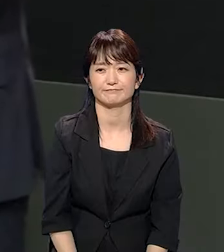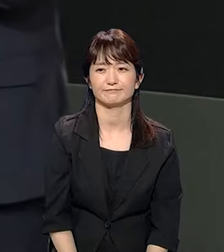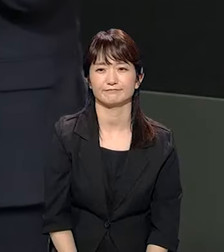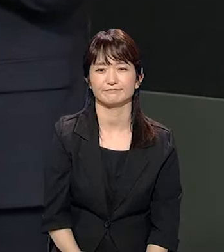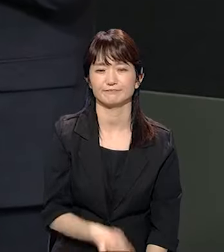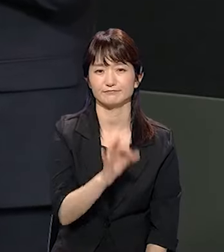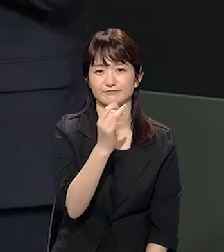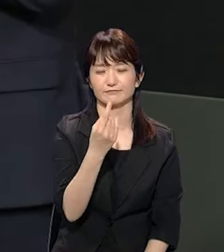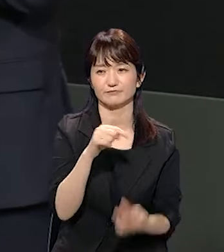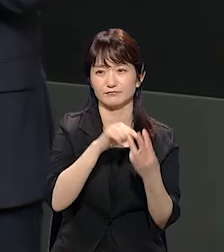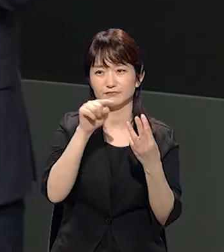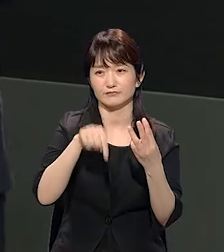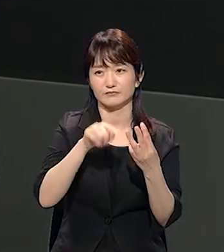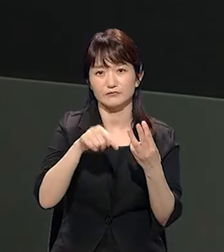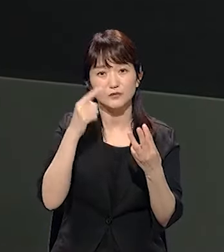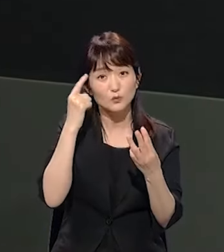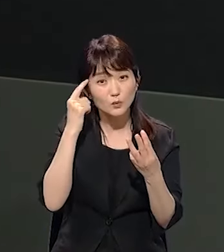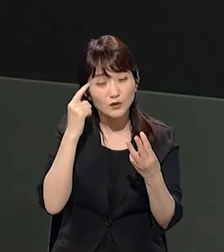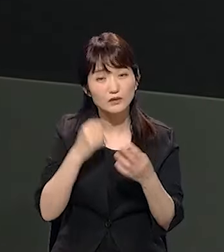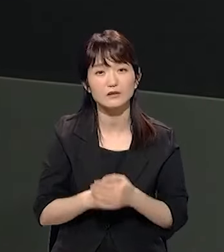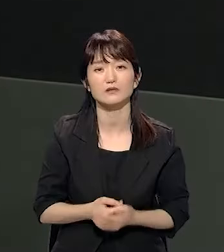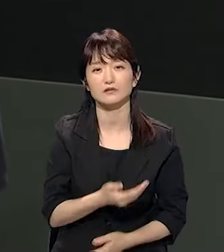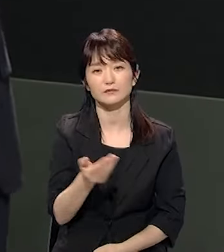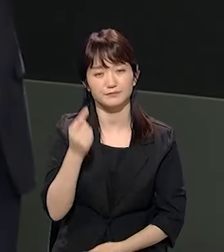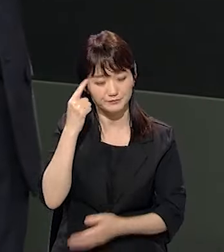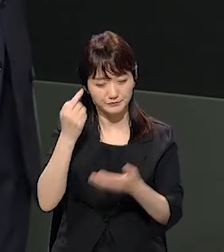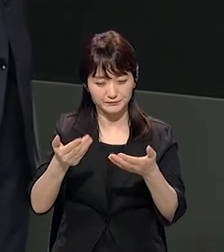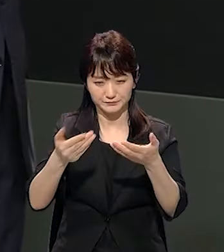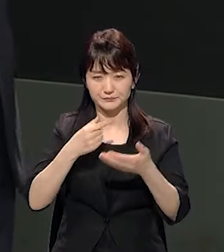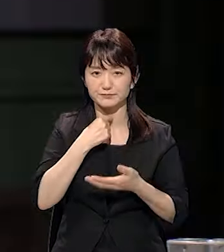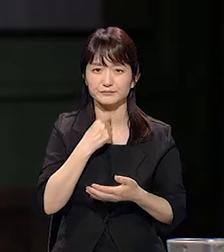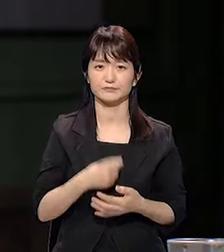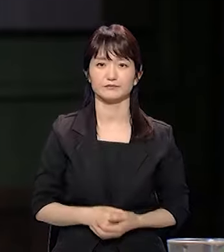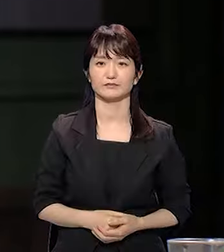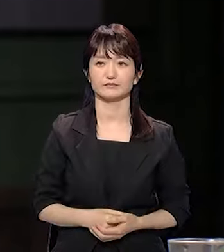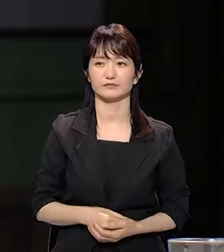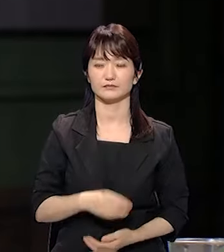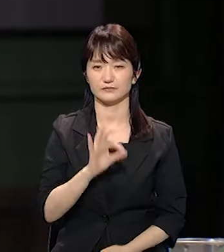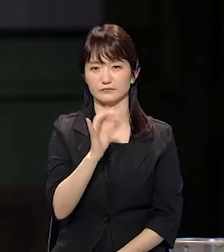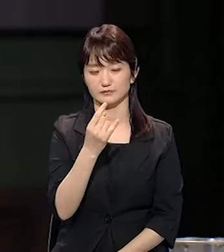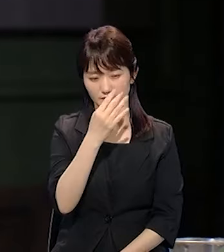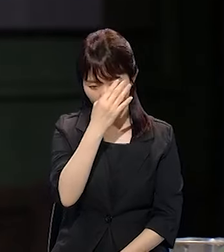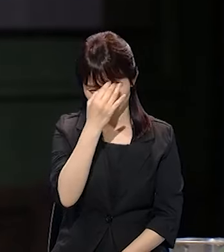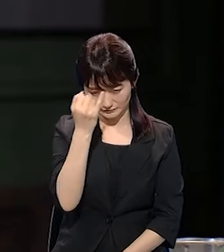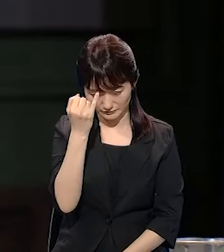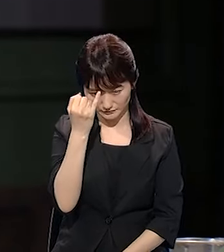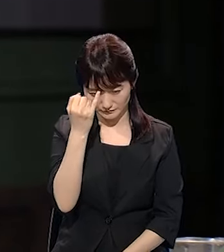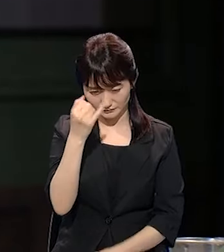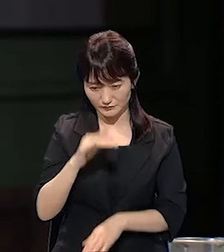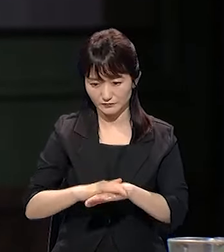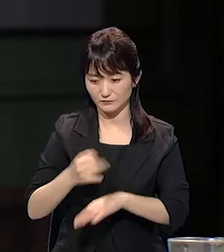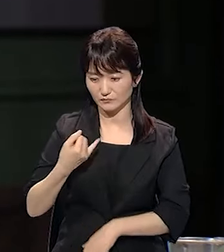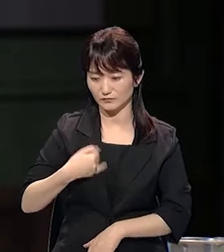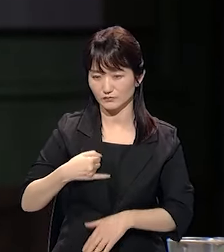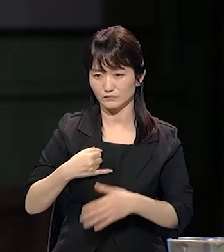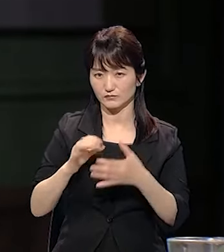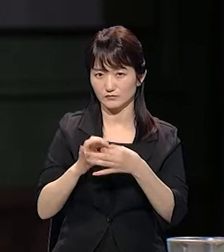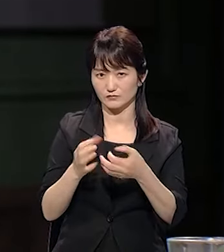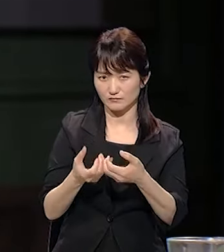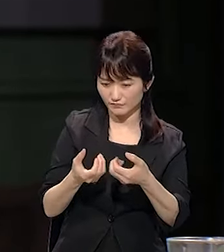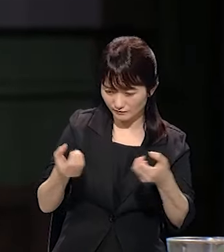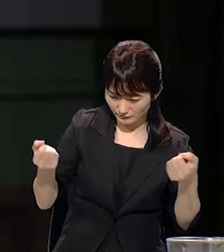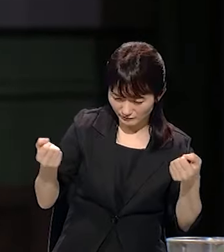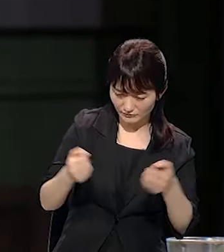외삼촌은 대체 엽니다 자 집단지성의 판단을 받아보고 싶으시대요네 외할머니와 자신의 사이를 떼어 놓으려는 외삼촌